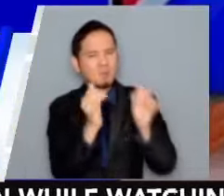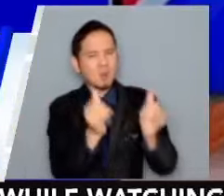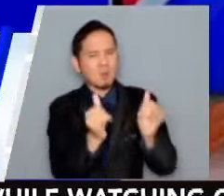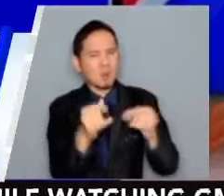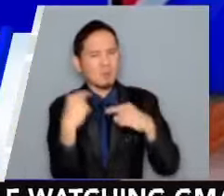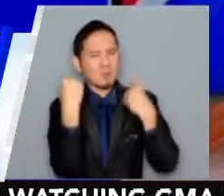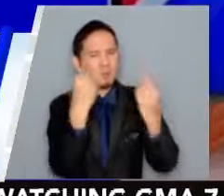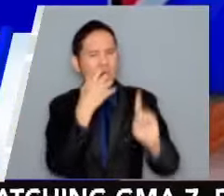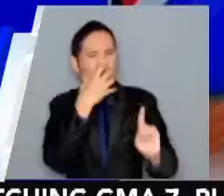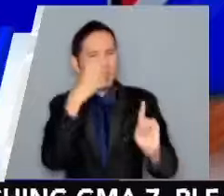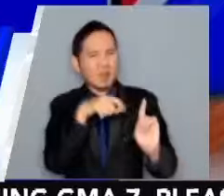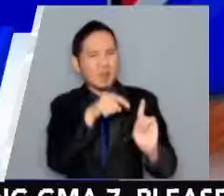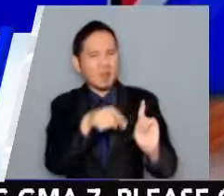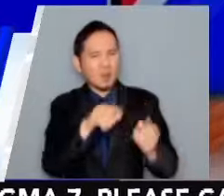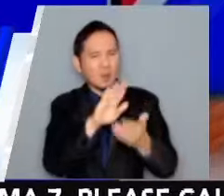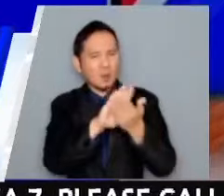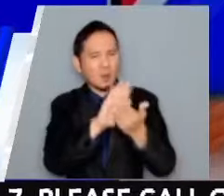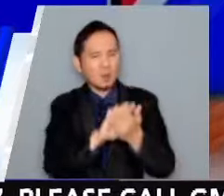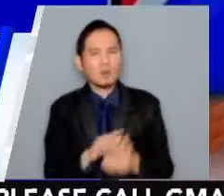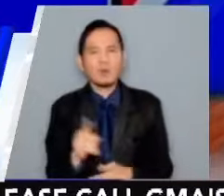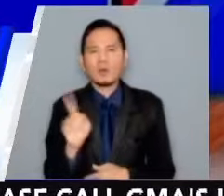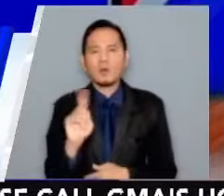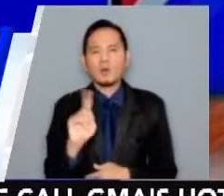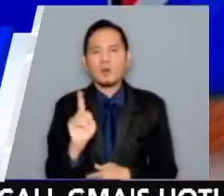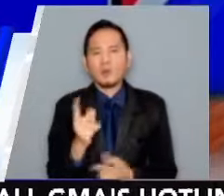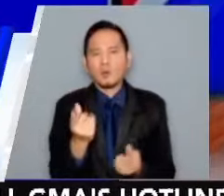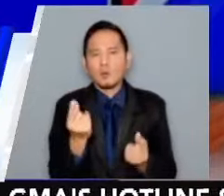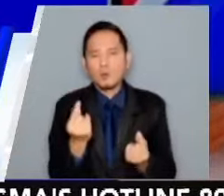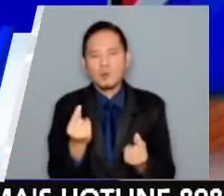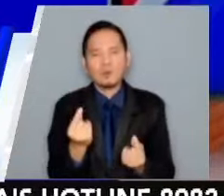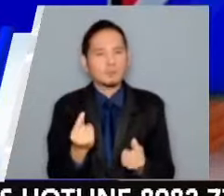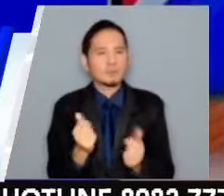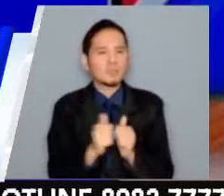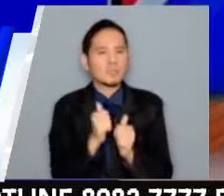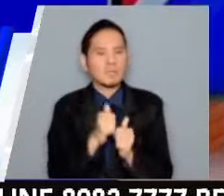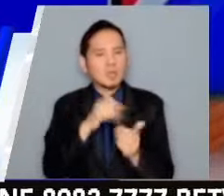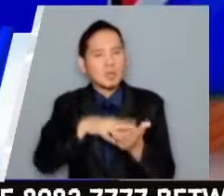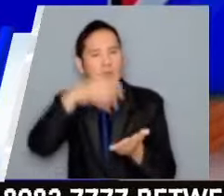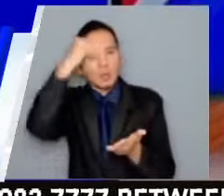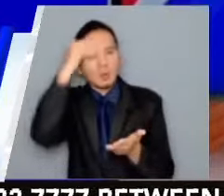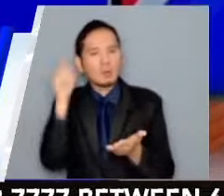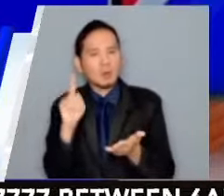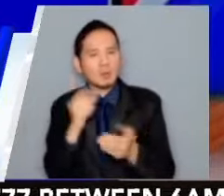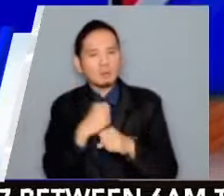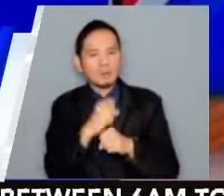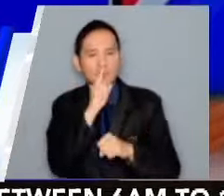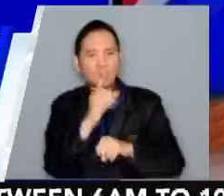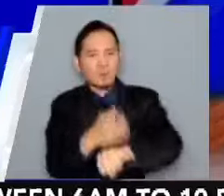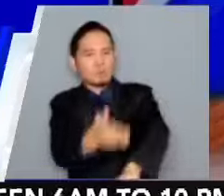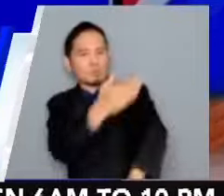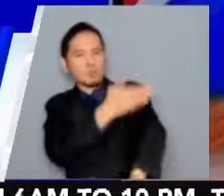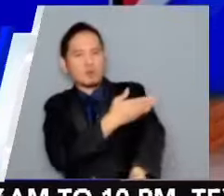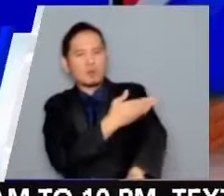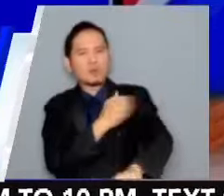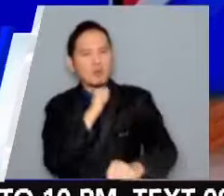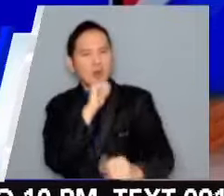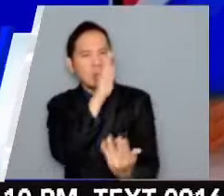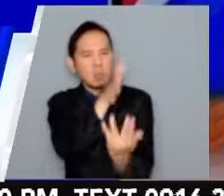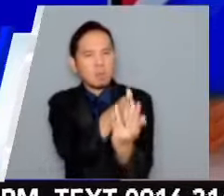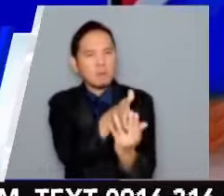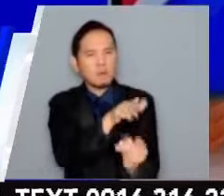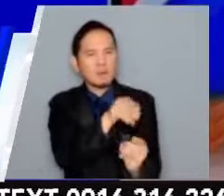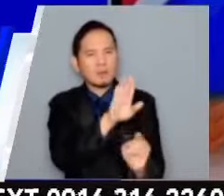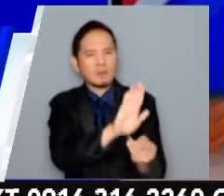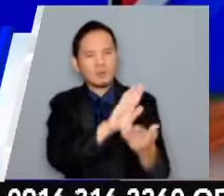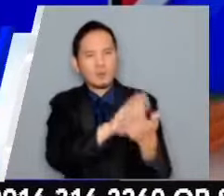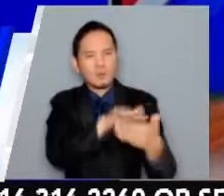yung mga adjustment o mga natutuhan natin dati para ma-improve at hindi na gaano maistorbo yung pag-aaral ng mga estudyante? I remember last year, may